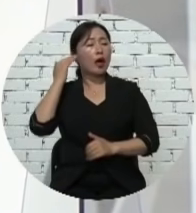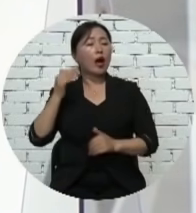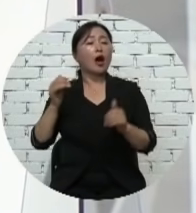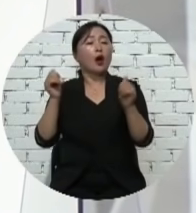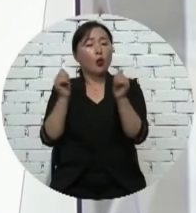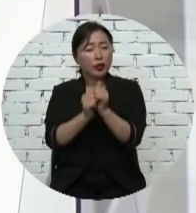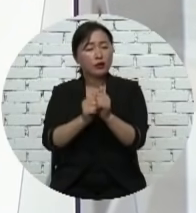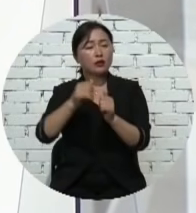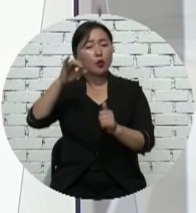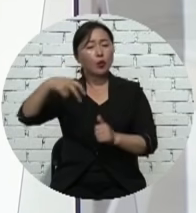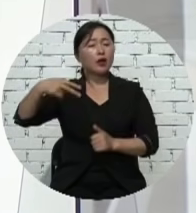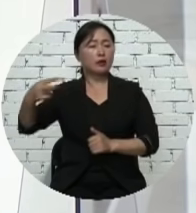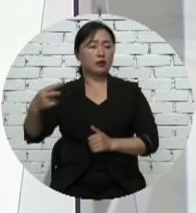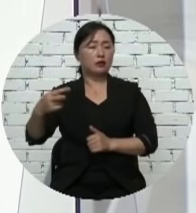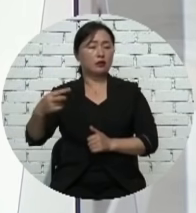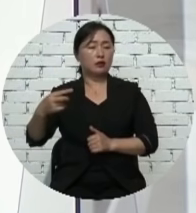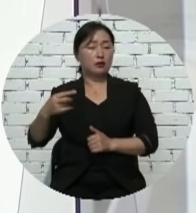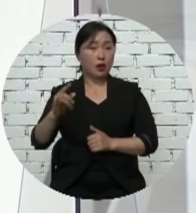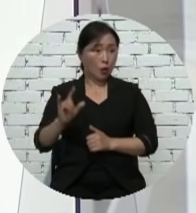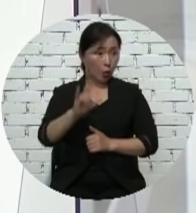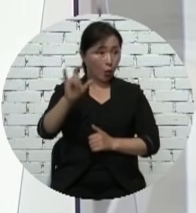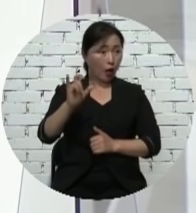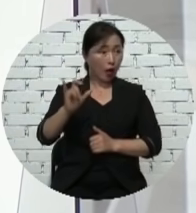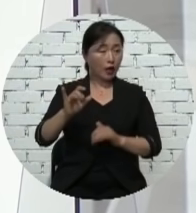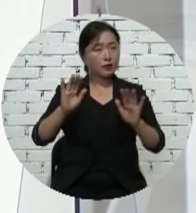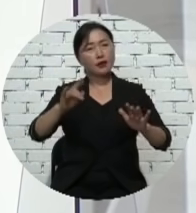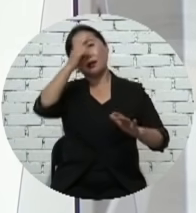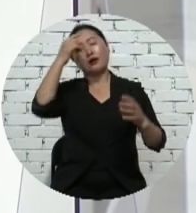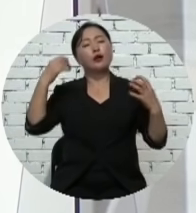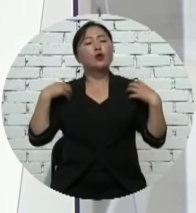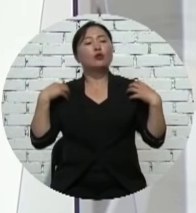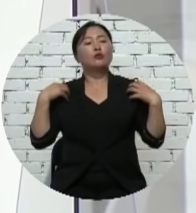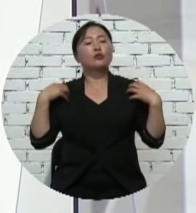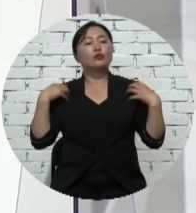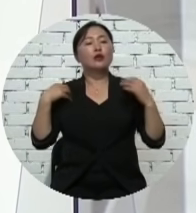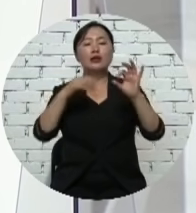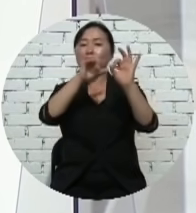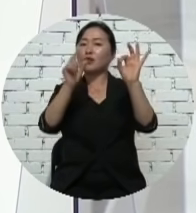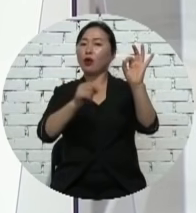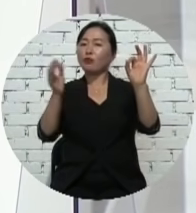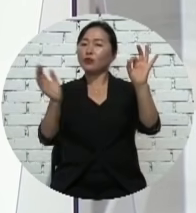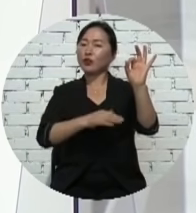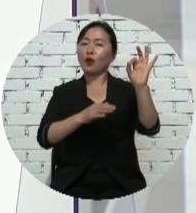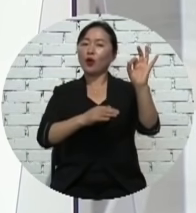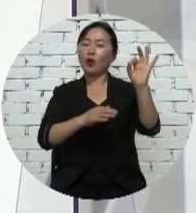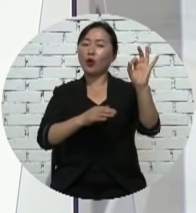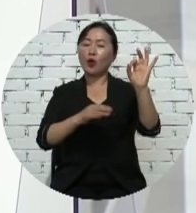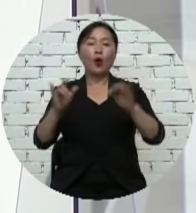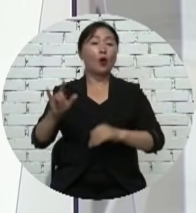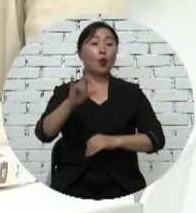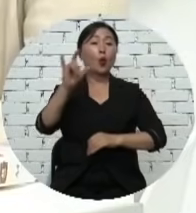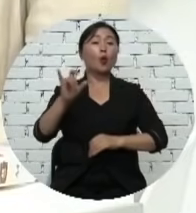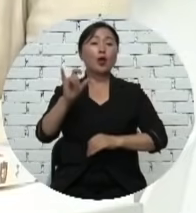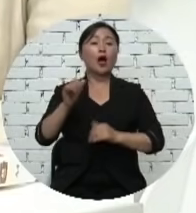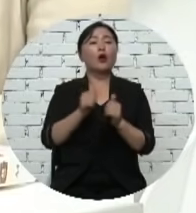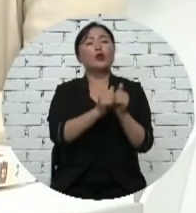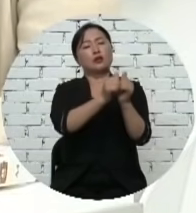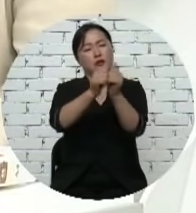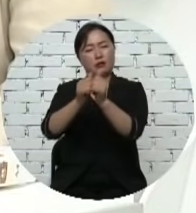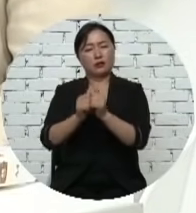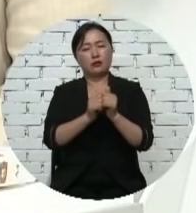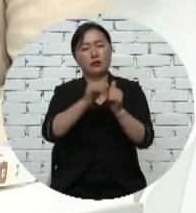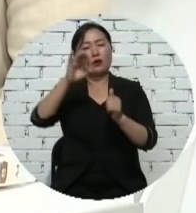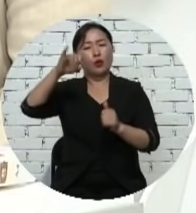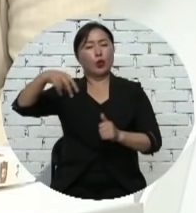쓰겠다. 근데 예. 뭐 이 정권이 10월부터는 예. 위드 코리아 코로나로 뭐 예. 가겠다 뭐 이런 발표를 했는데